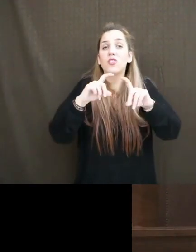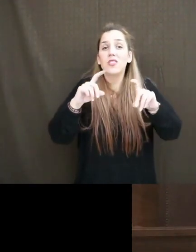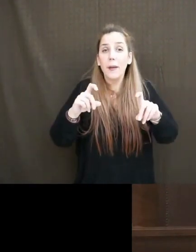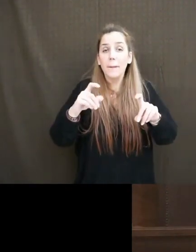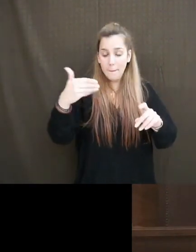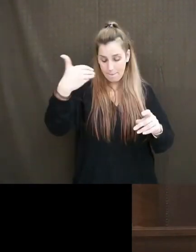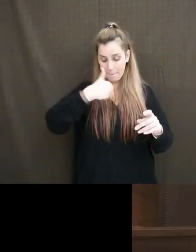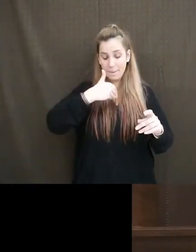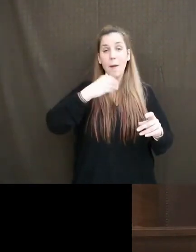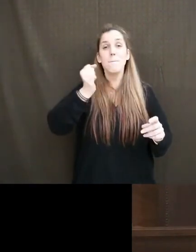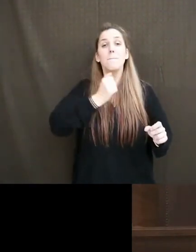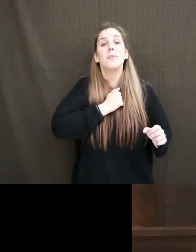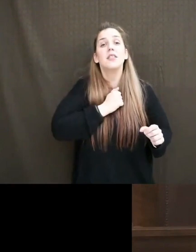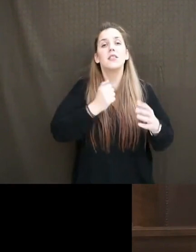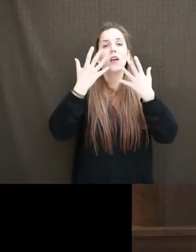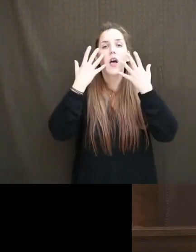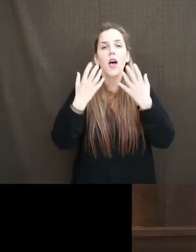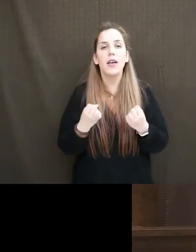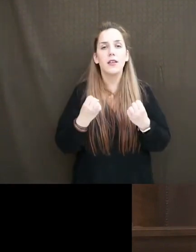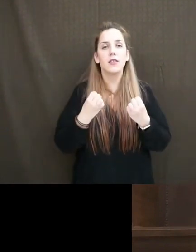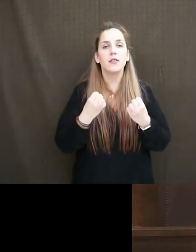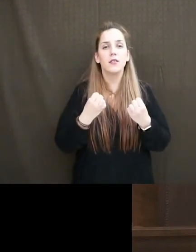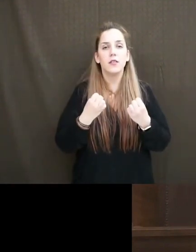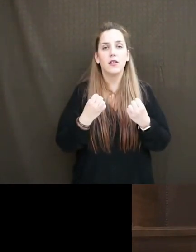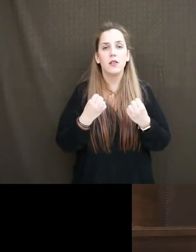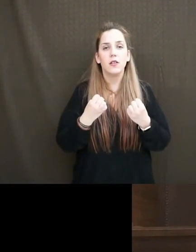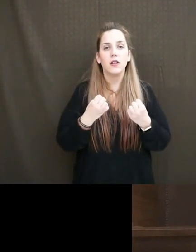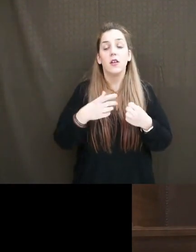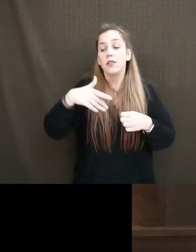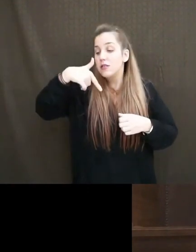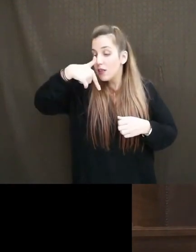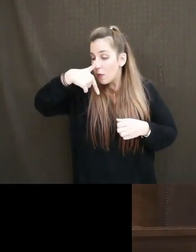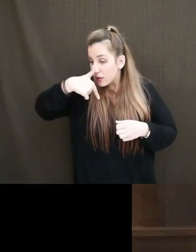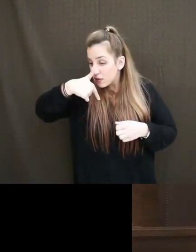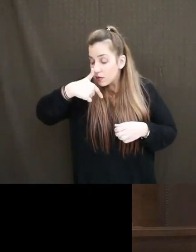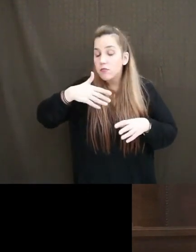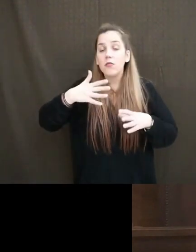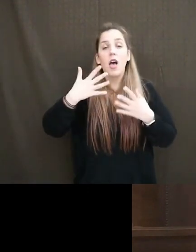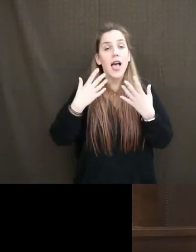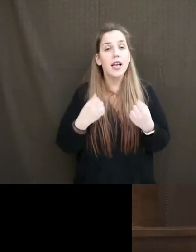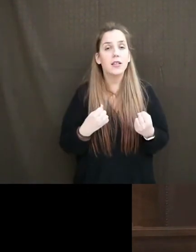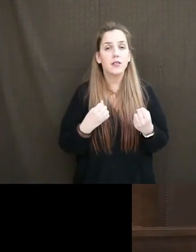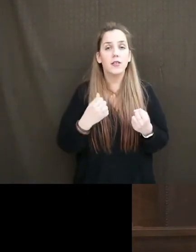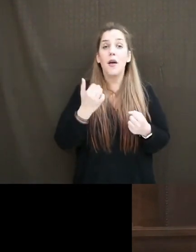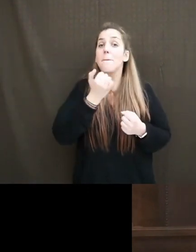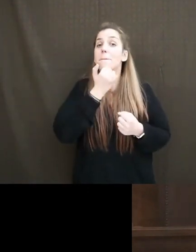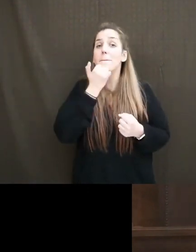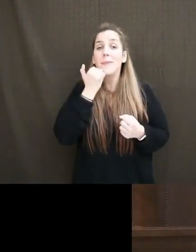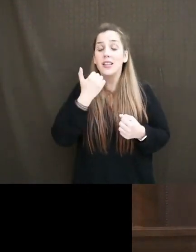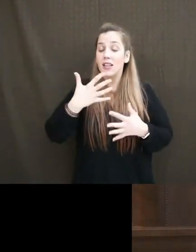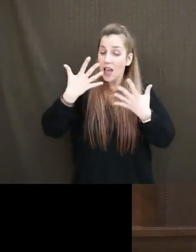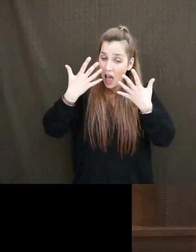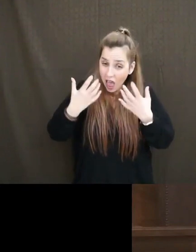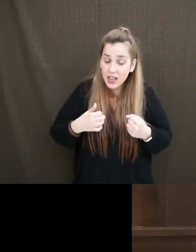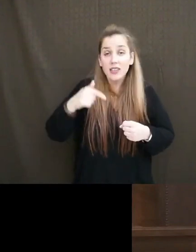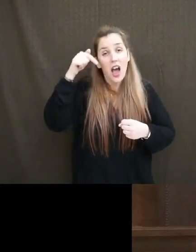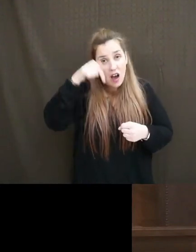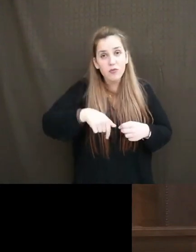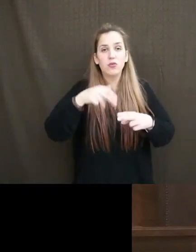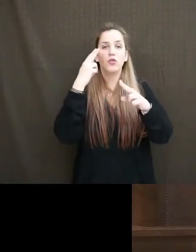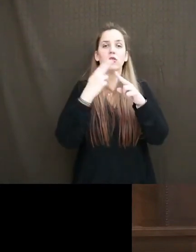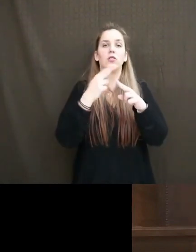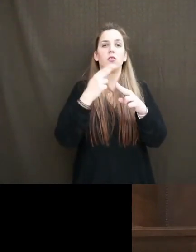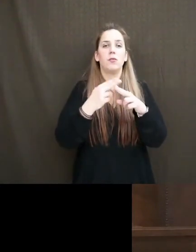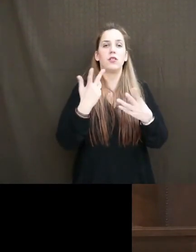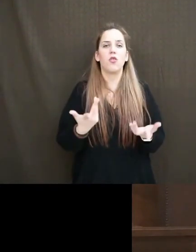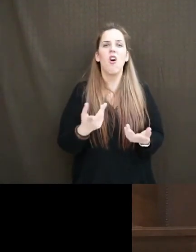αυτό καταλήγει στα συνήθη. Πώς θα ντυθείς, τι ύμνους θα ψάλεις, με ποια σειρά θα γίνουν τα πράγματα, κουτάκια.